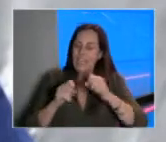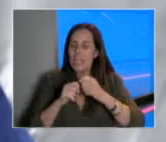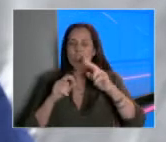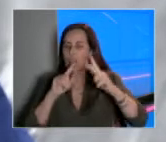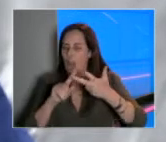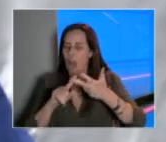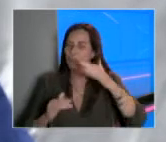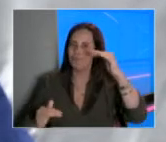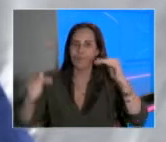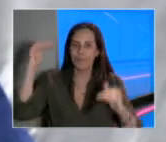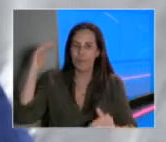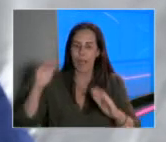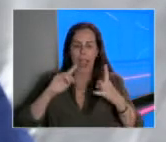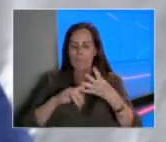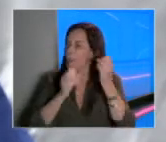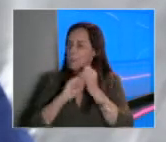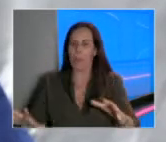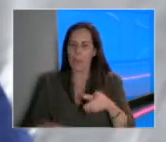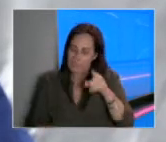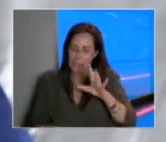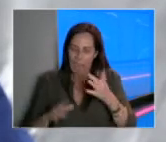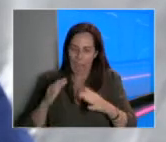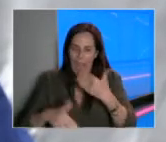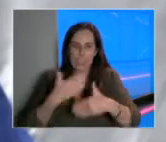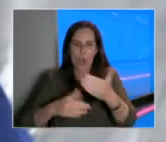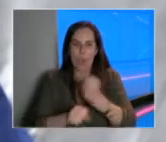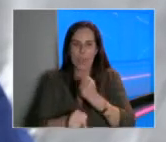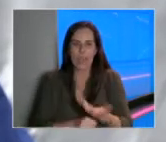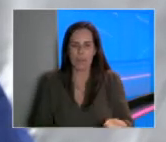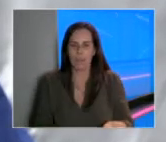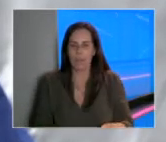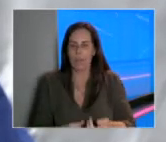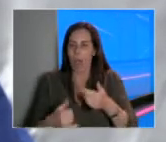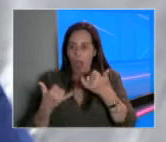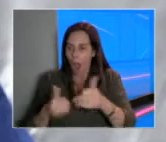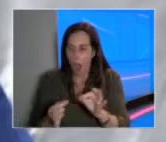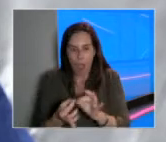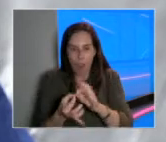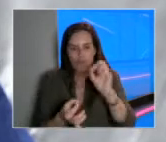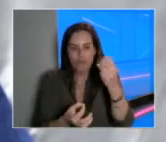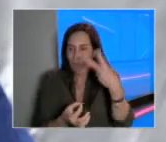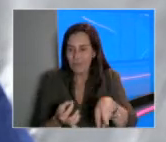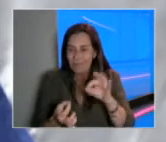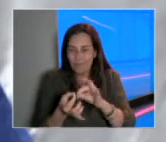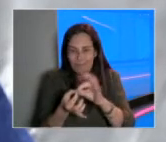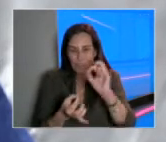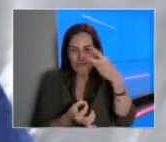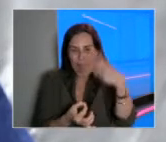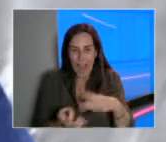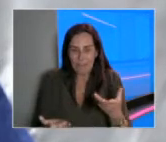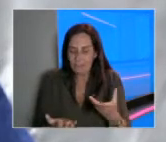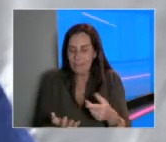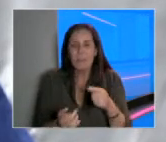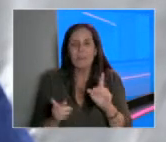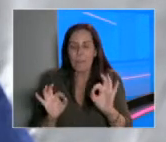כבר הפערים דרמטיים, ושנה רביעית מתפרקים. זה פחות או יותר המתווה שאנחנו מכירים. פה זה לא עובד לפי שנים,